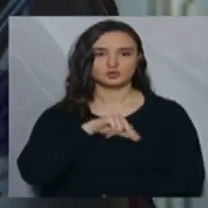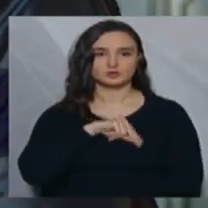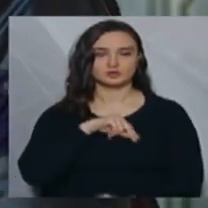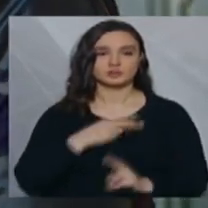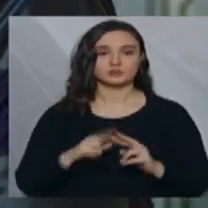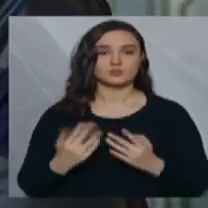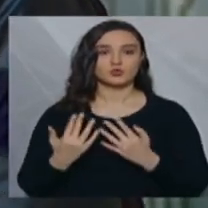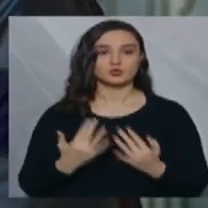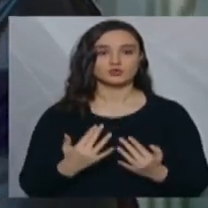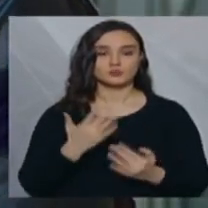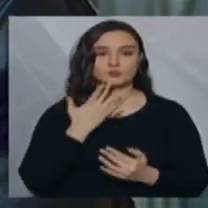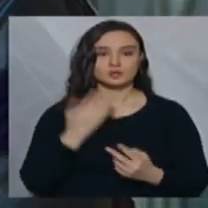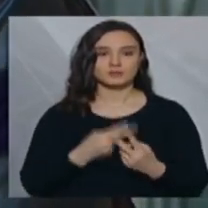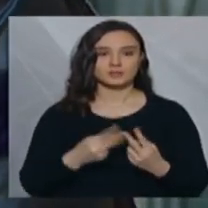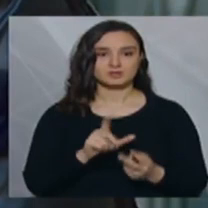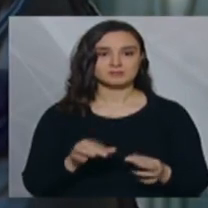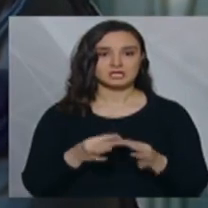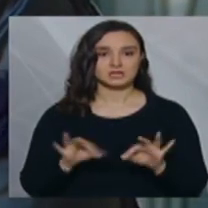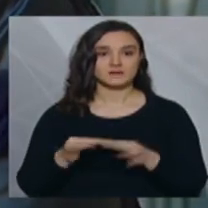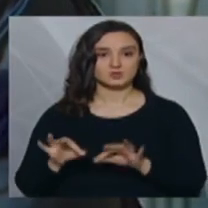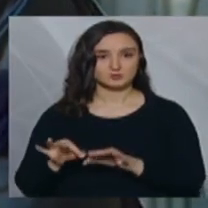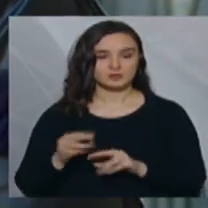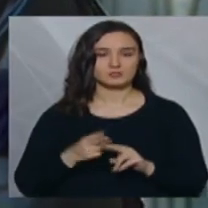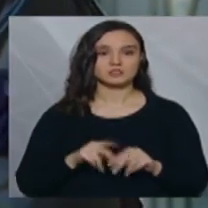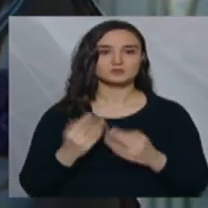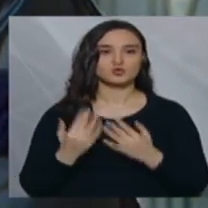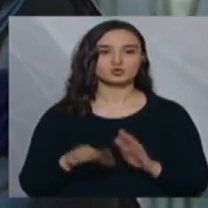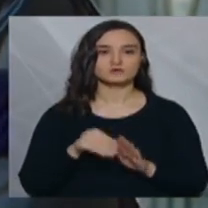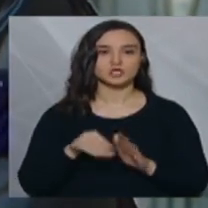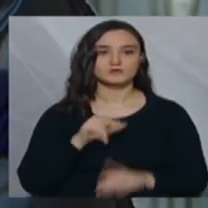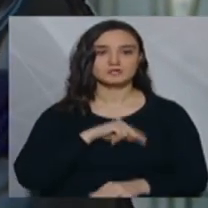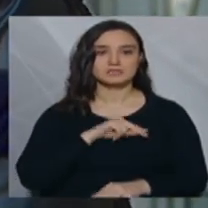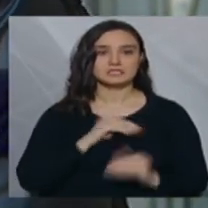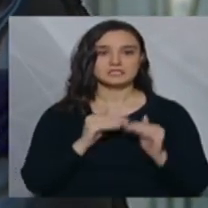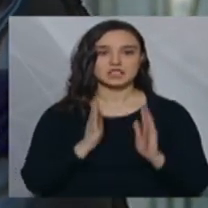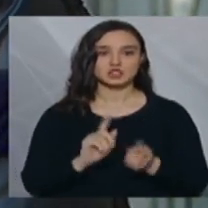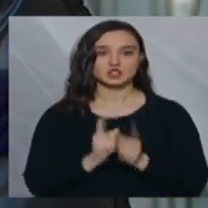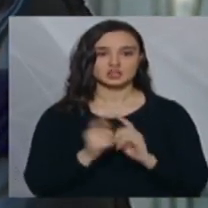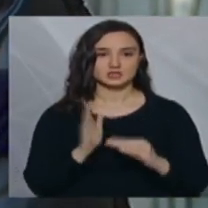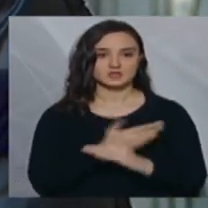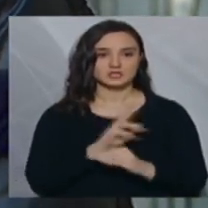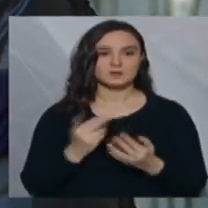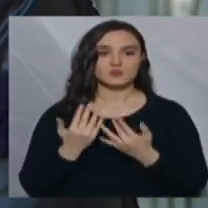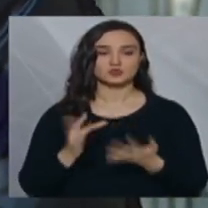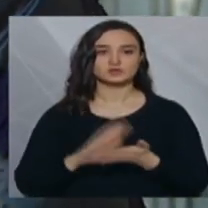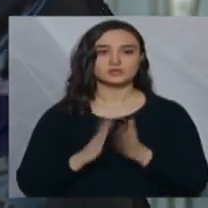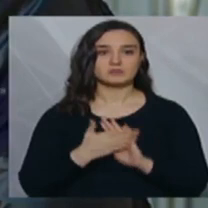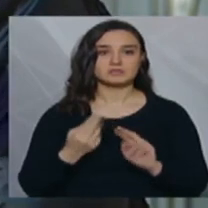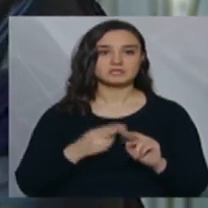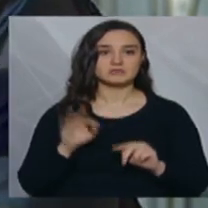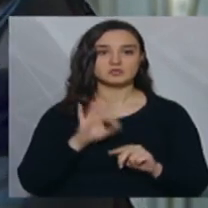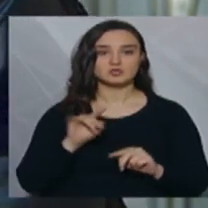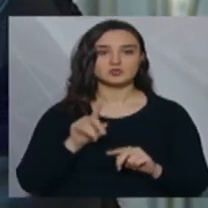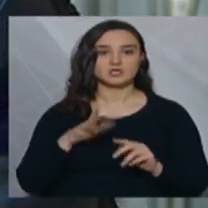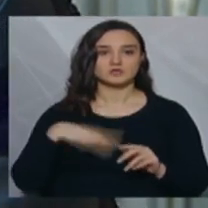ეს მოითხოვს პოლიტპატიმრების გათავისუფლებას, ეს მოითხოვს საარჩევნო ადმინისტრაციის შეცვლას და ეს მოითხოვს შეთანხმებას იმაზე, რომ